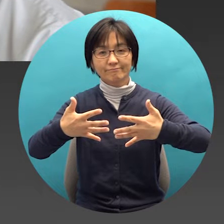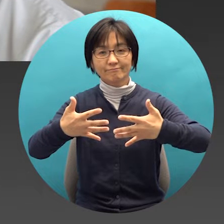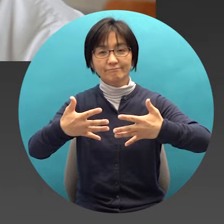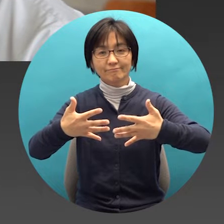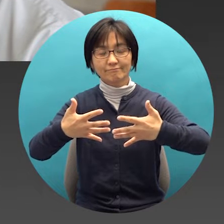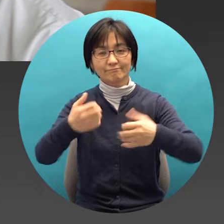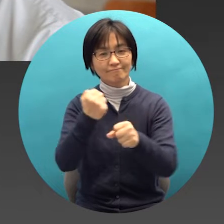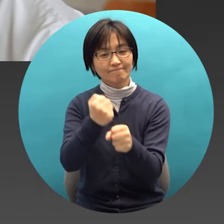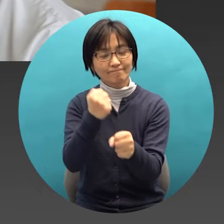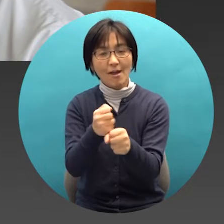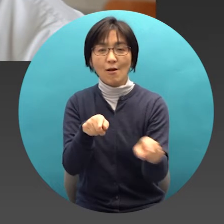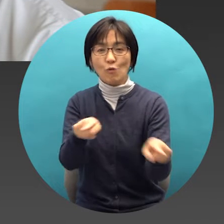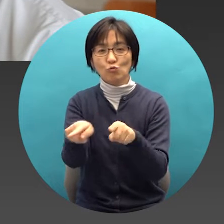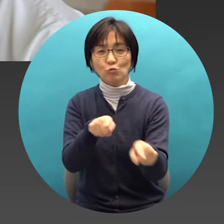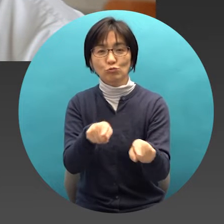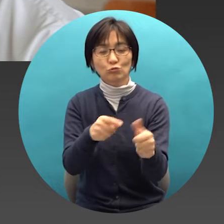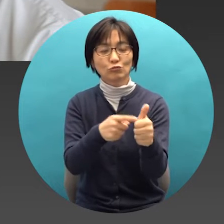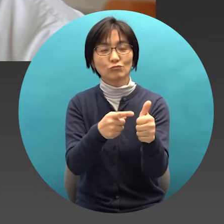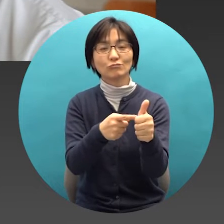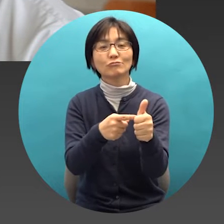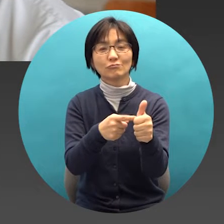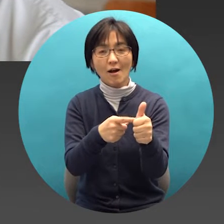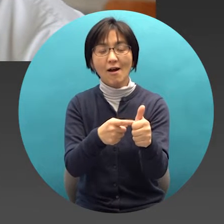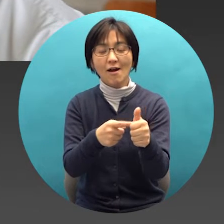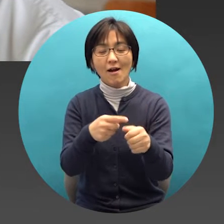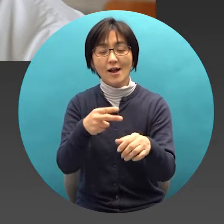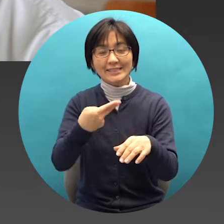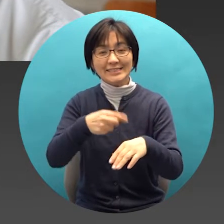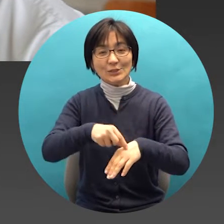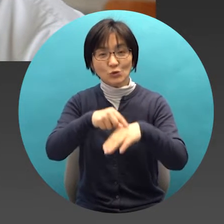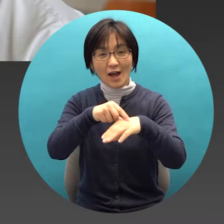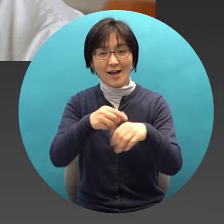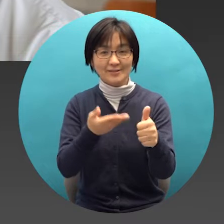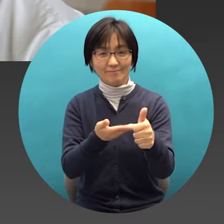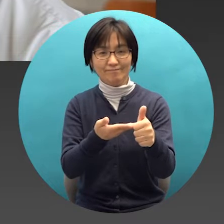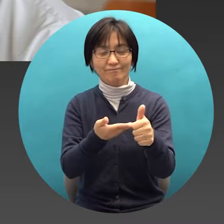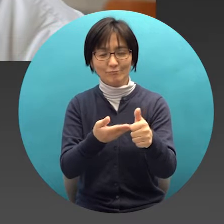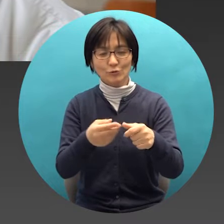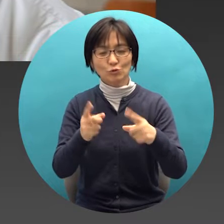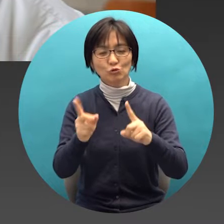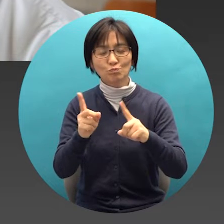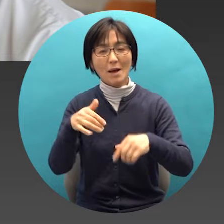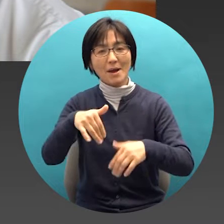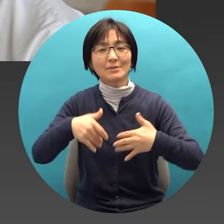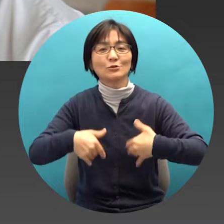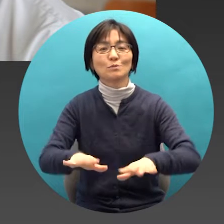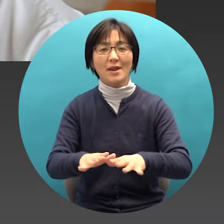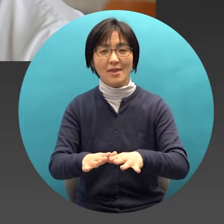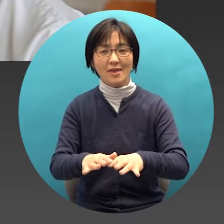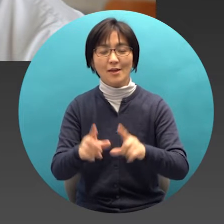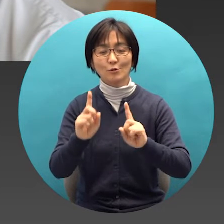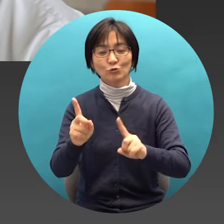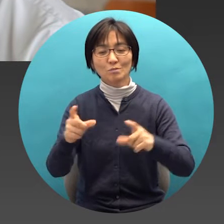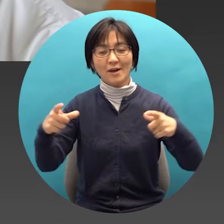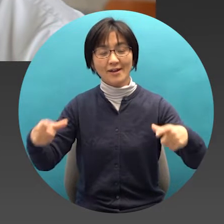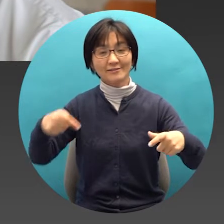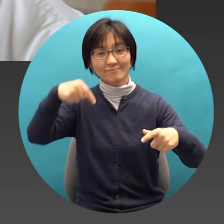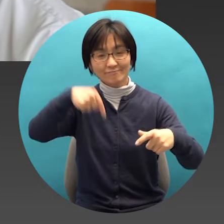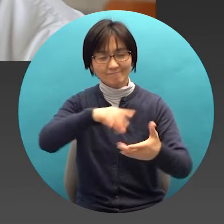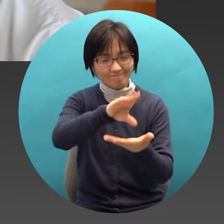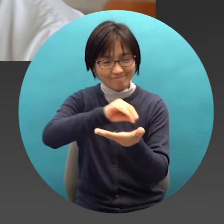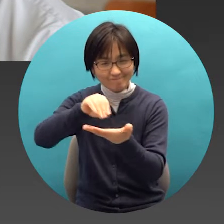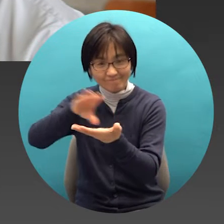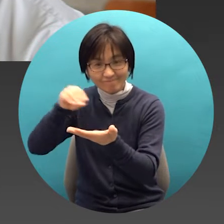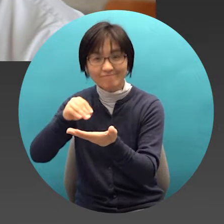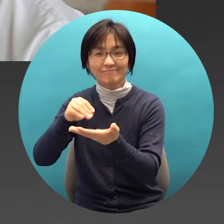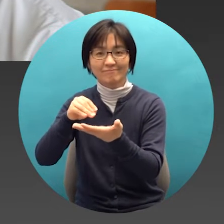づかないという群馬県前橋市出身の飯塚佳祥監督が群馬県内で撮影された作品で